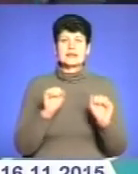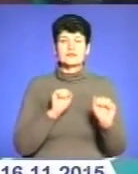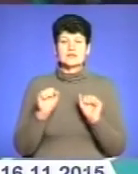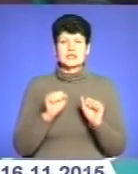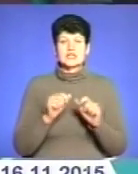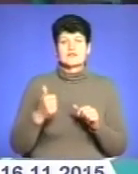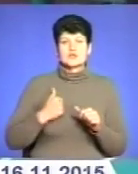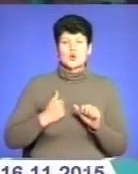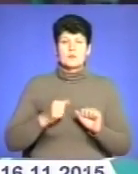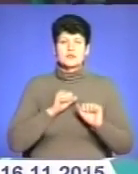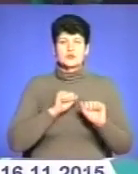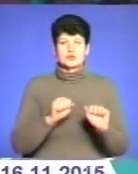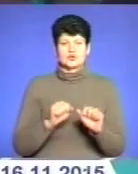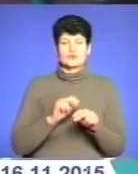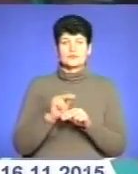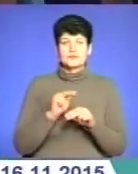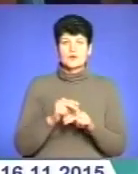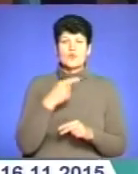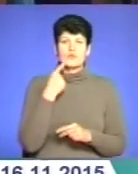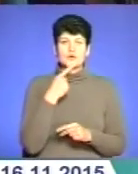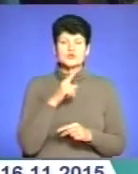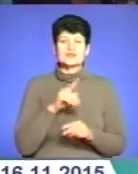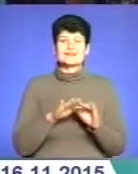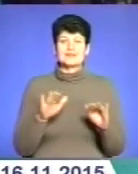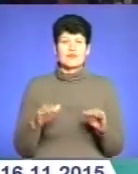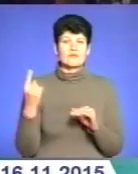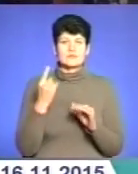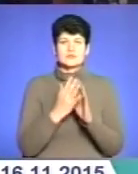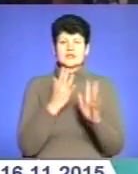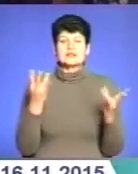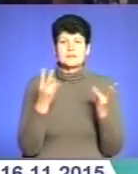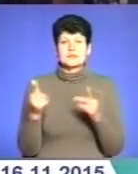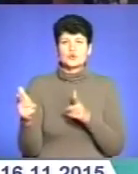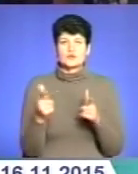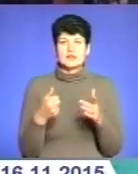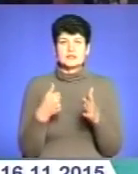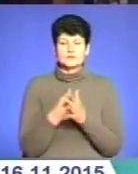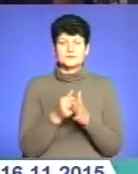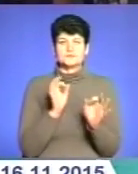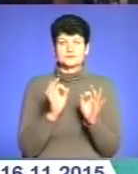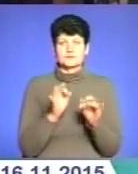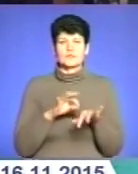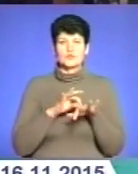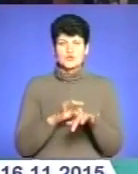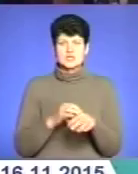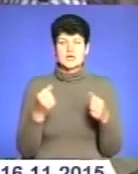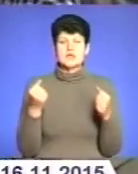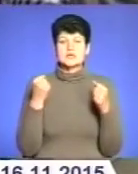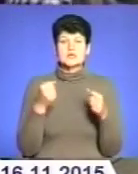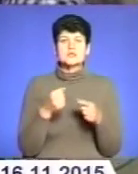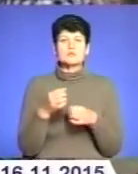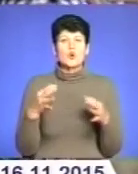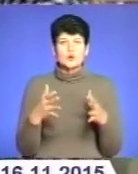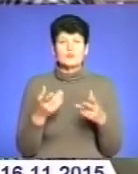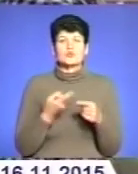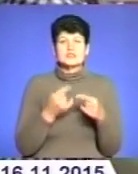військово-патріотичного вишколу «Захисти свій дім» стверджує, що дітей насамперед потрібно підготувати до безпечного поводження із зброєю, оскільки Україна